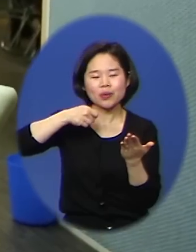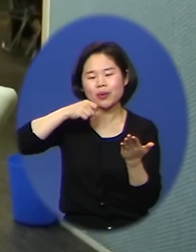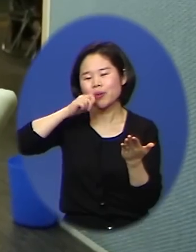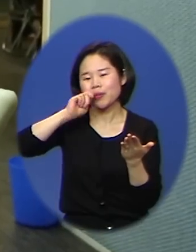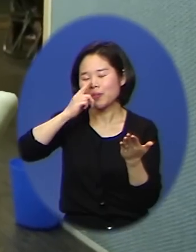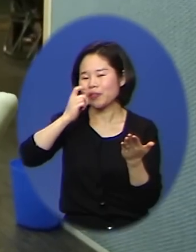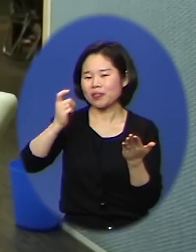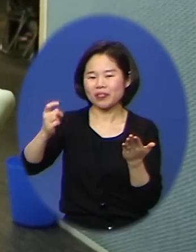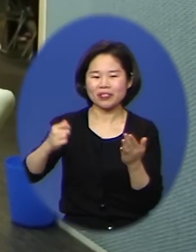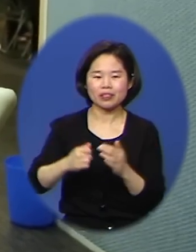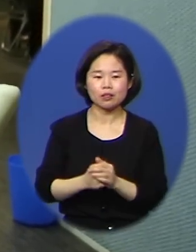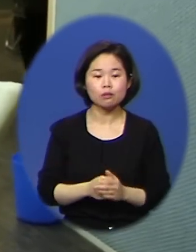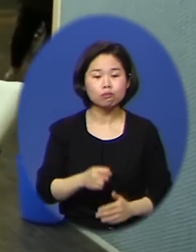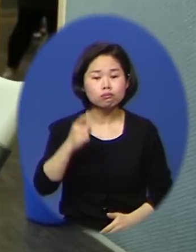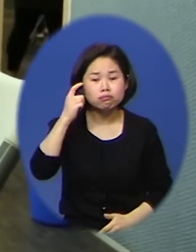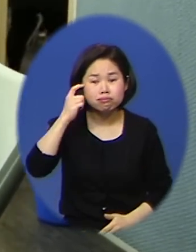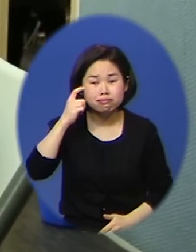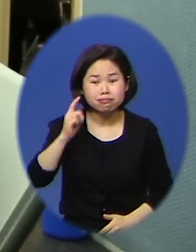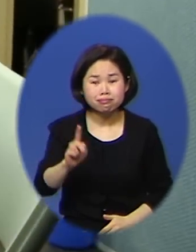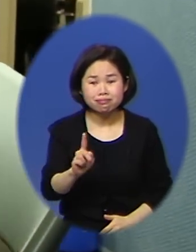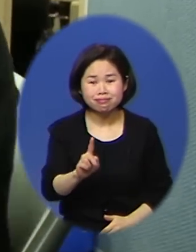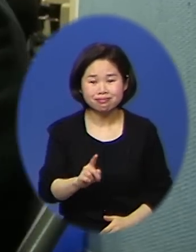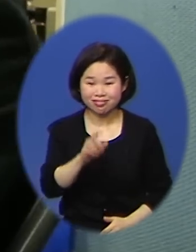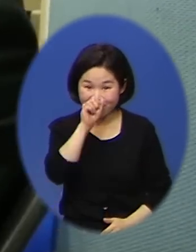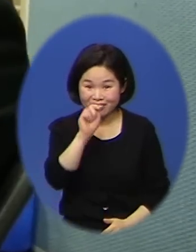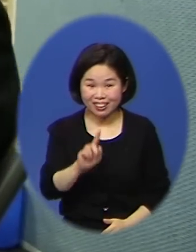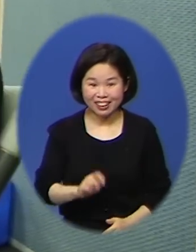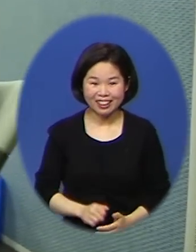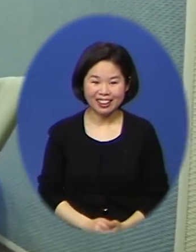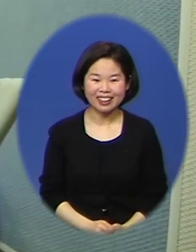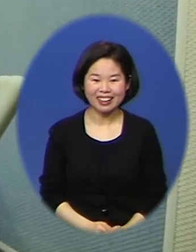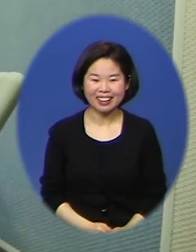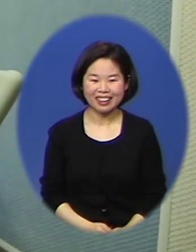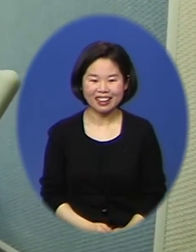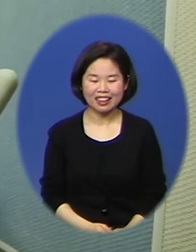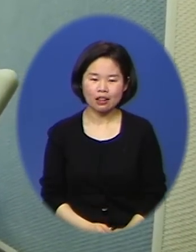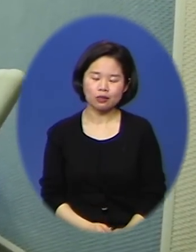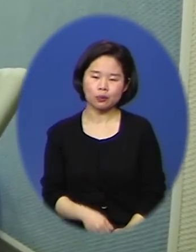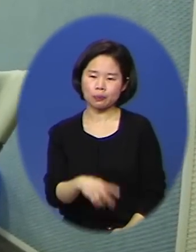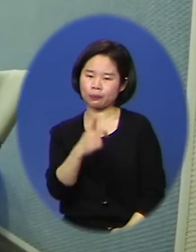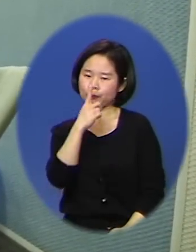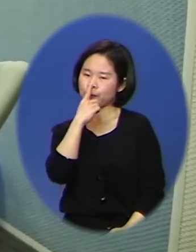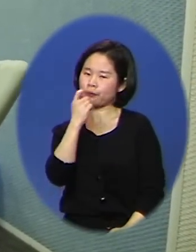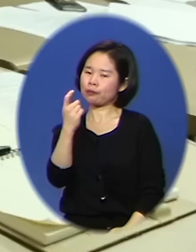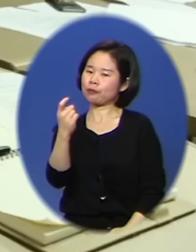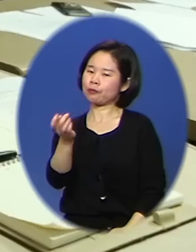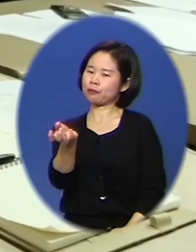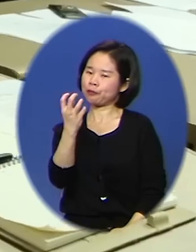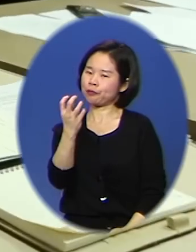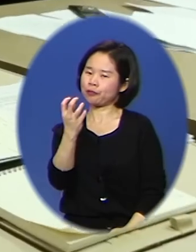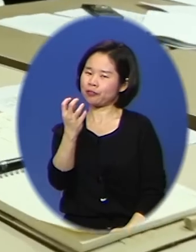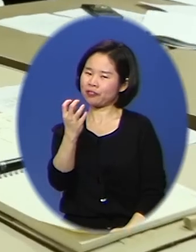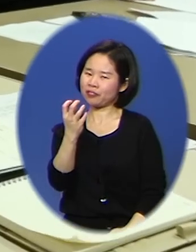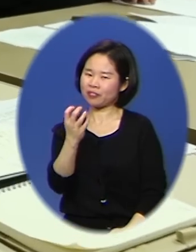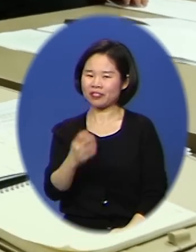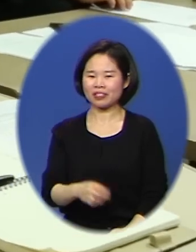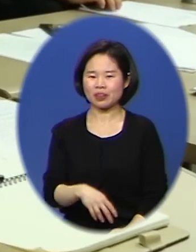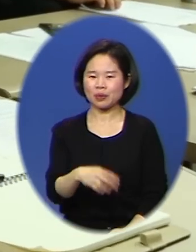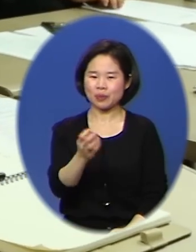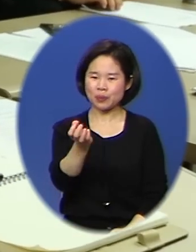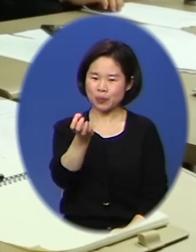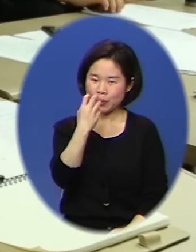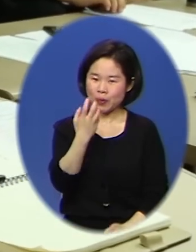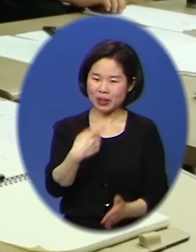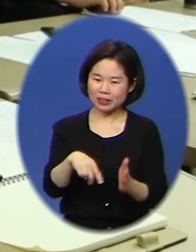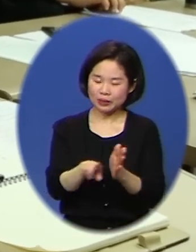민지 좋으세요? 민지 네. 왜 그렇게 해요? 그게 좋아? 저는 폼나게 폼나게 폼을 위해 하시는 다른